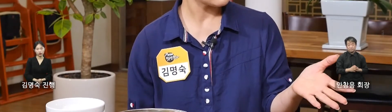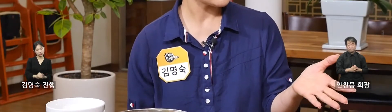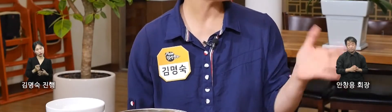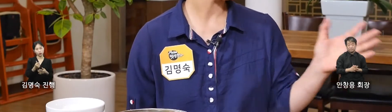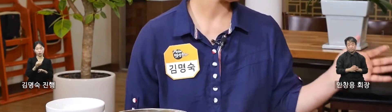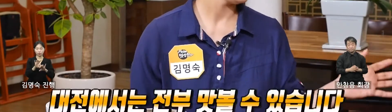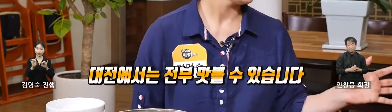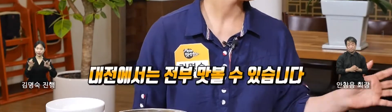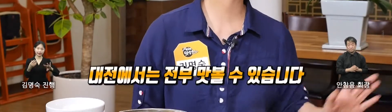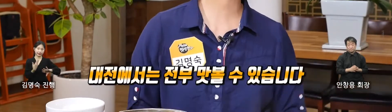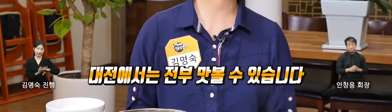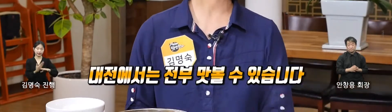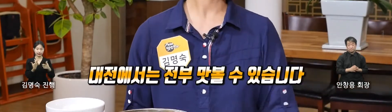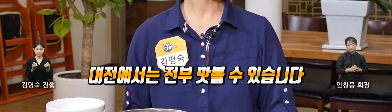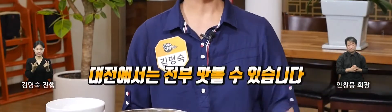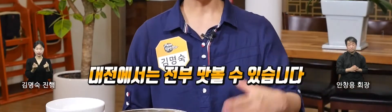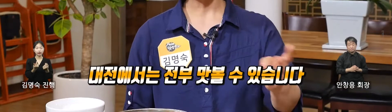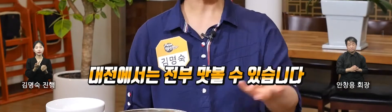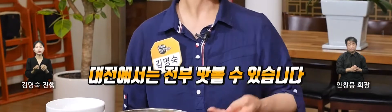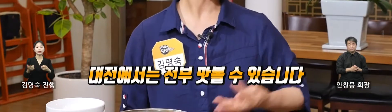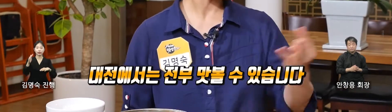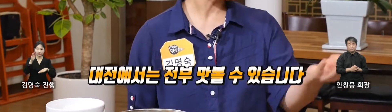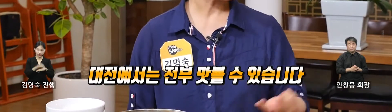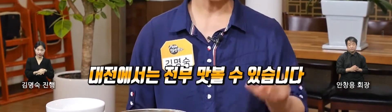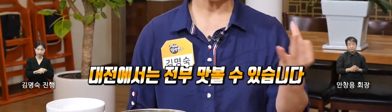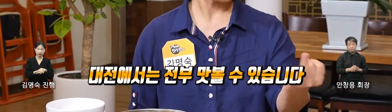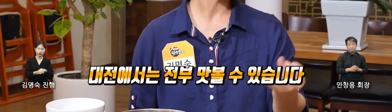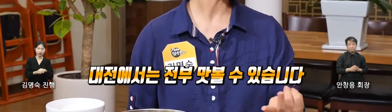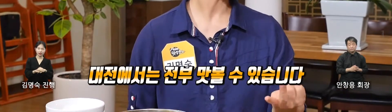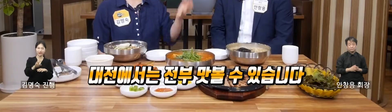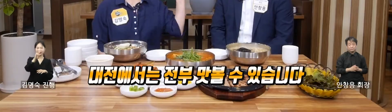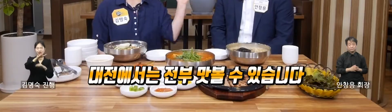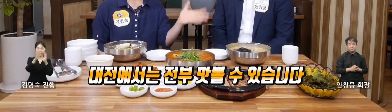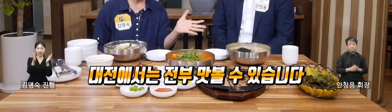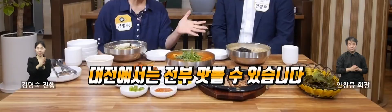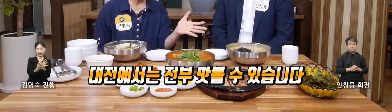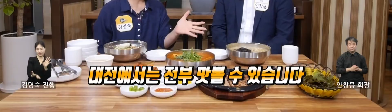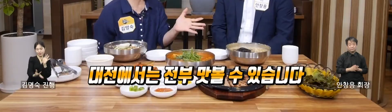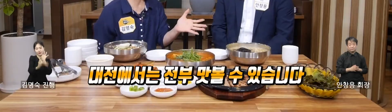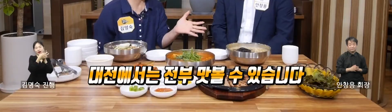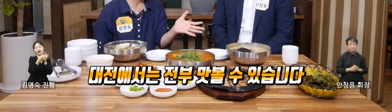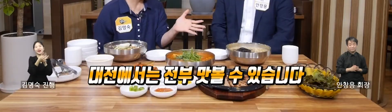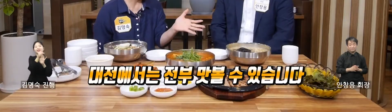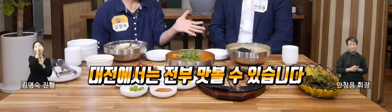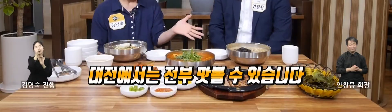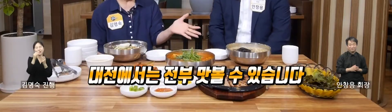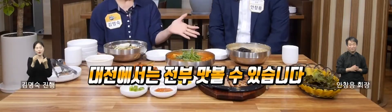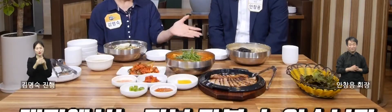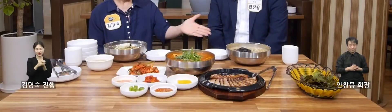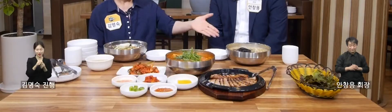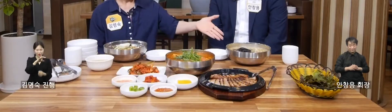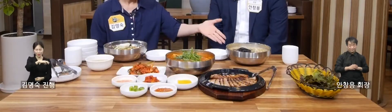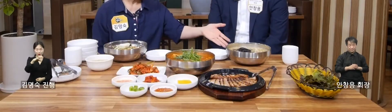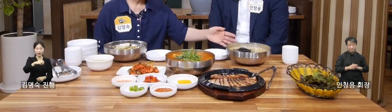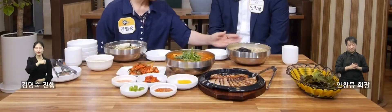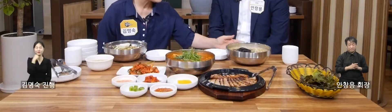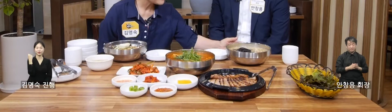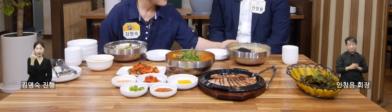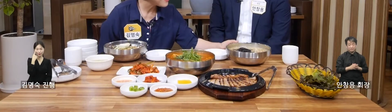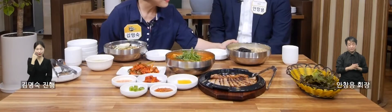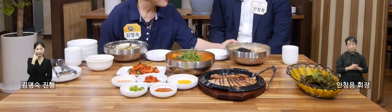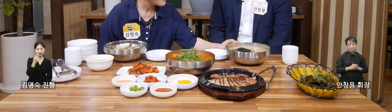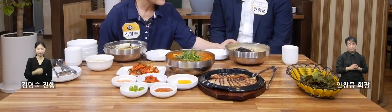많이 나더라고요. 근데 대전에서는 농촌, 산간, 해안 거를 다 맛볼 수 있다는 거.